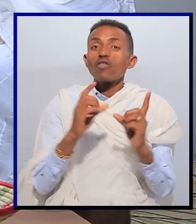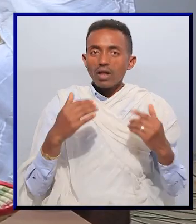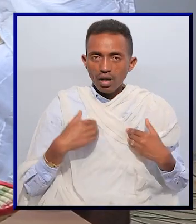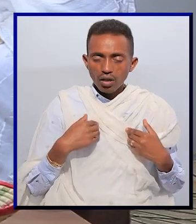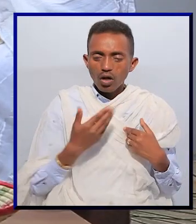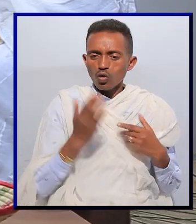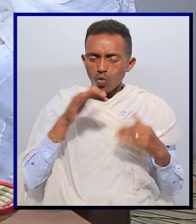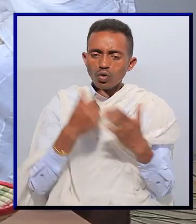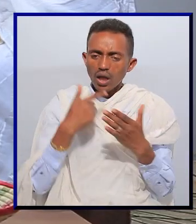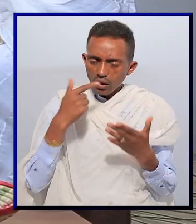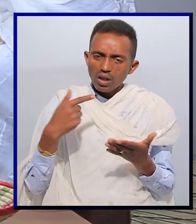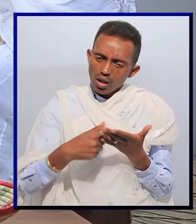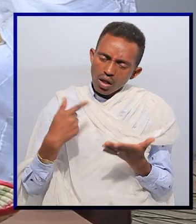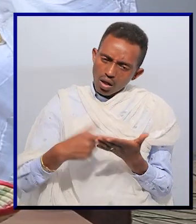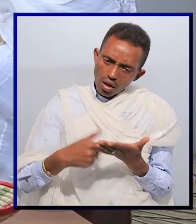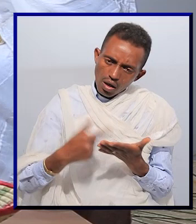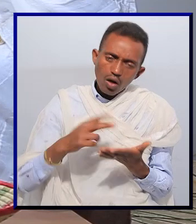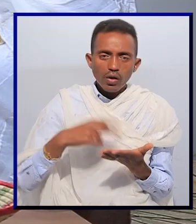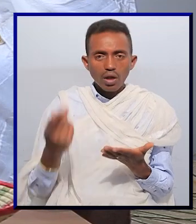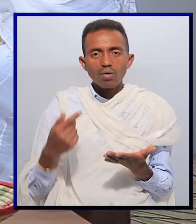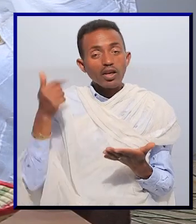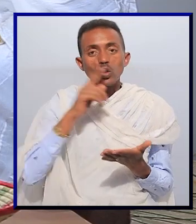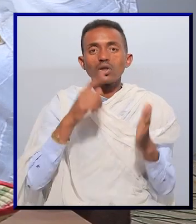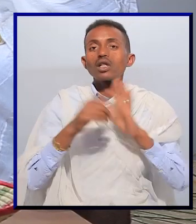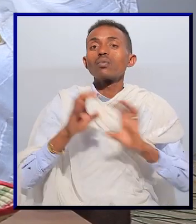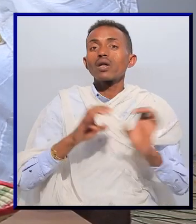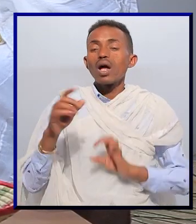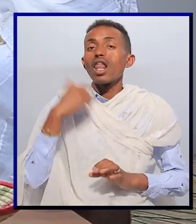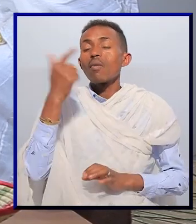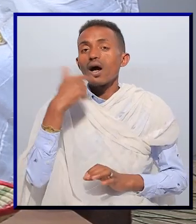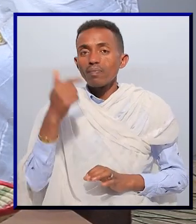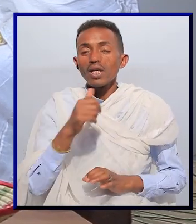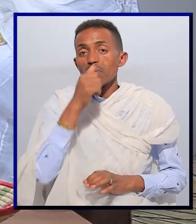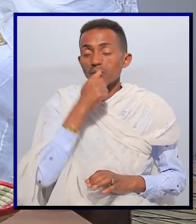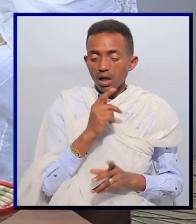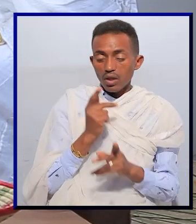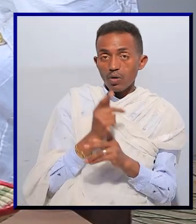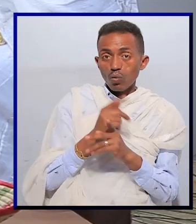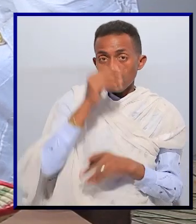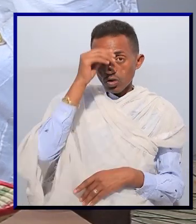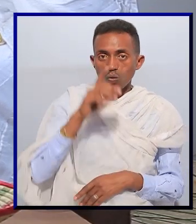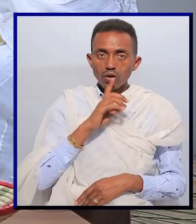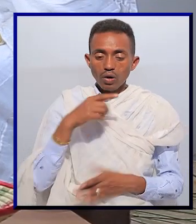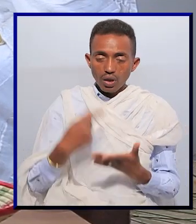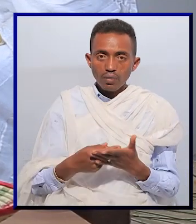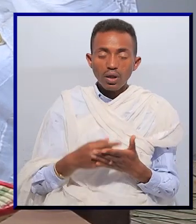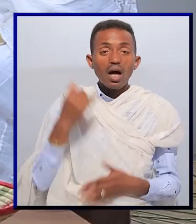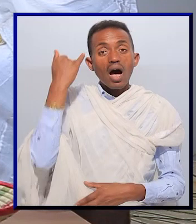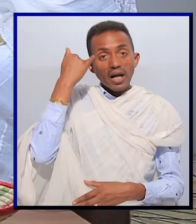አባቶቻችን ጋር መፍትሄ ያለው ጉዳዩን ነግራቸው እኔ እዚህ ውስጥ ነው ወደቁ በቃ ራሳቸውን ግልጽ ማድረግ አለባቸው ለማን ሚስጥራቸውን ለሚጠብቁ